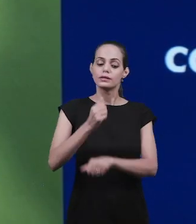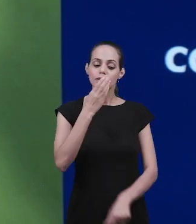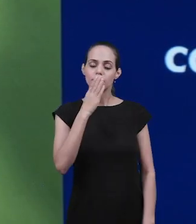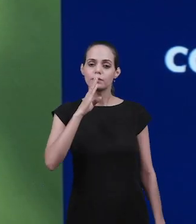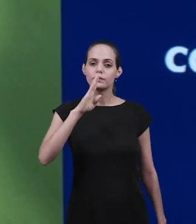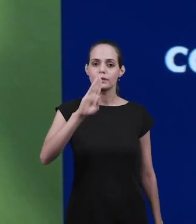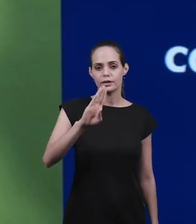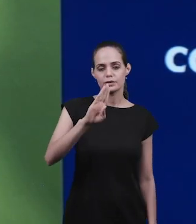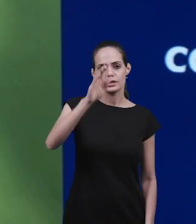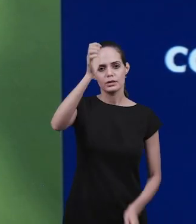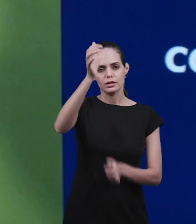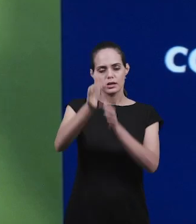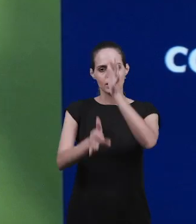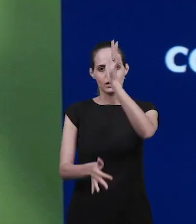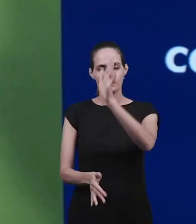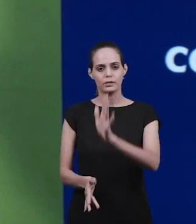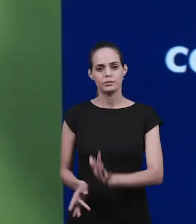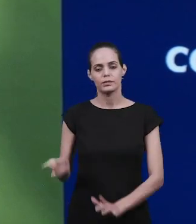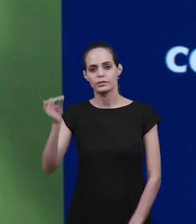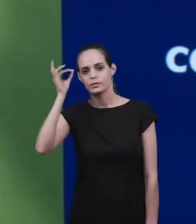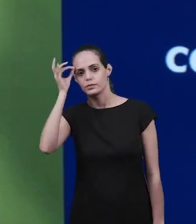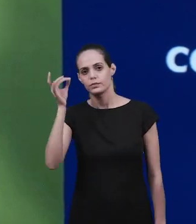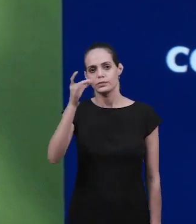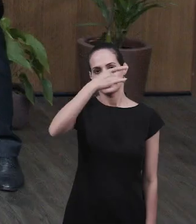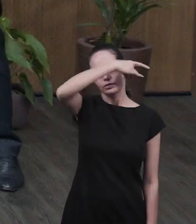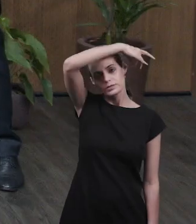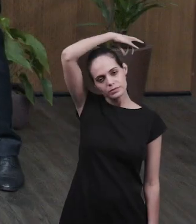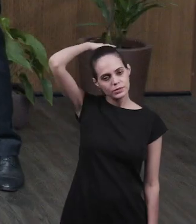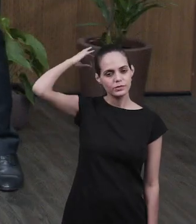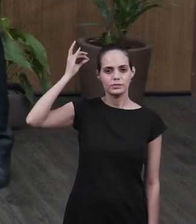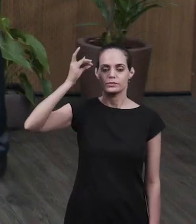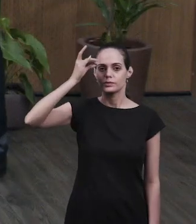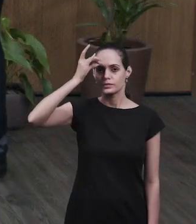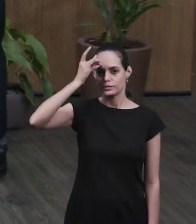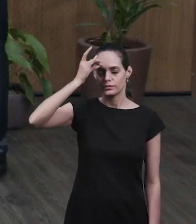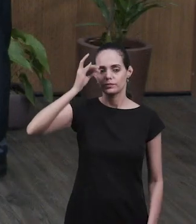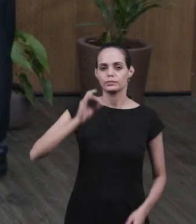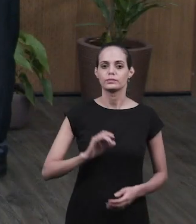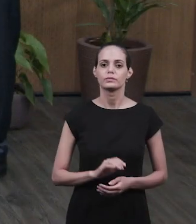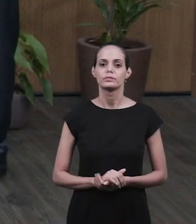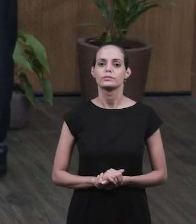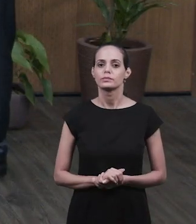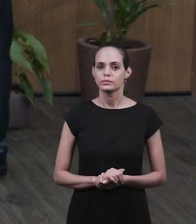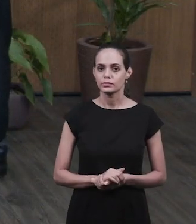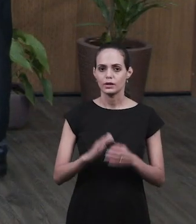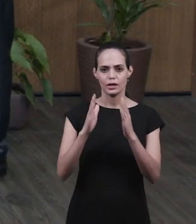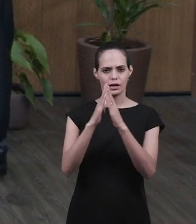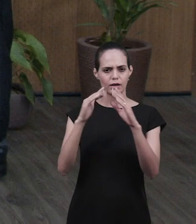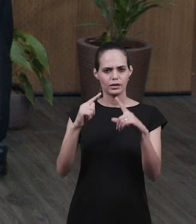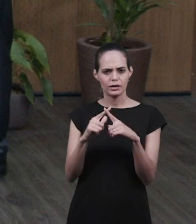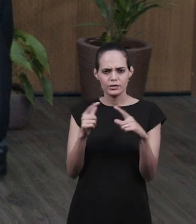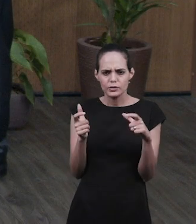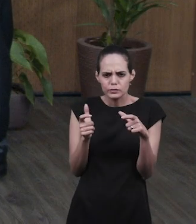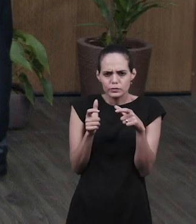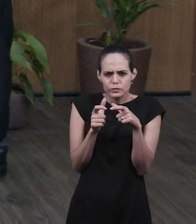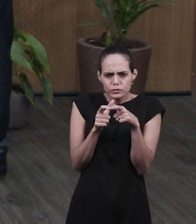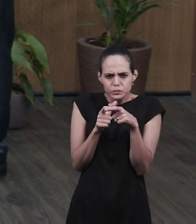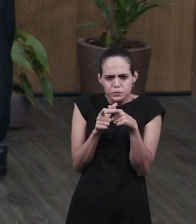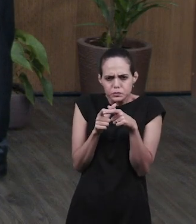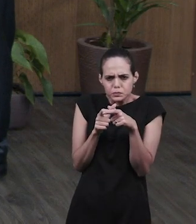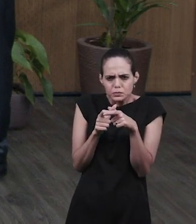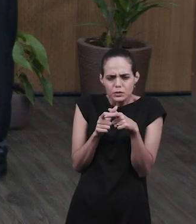ensemble en attendant la promesse du versement de l'Esprit Saint. Encore, jusqu'à